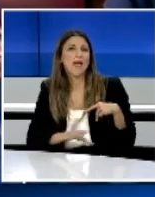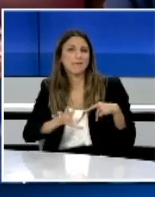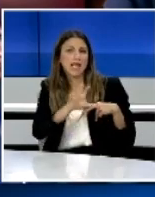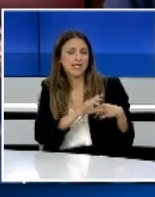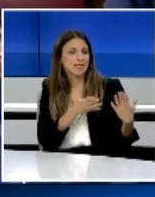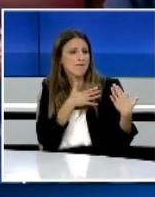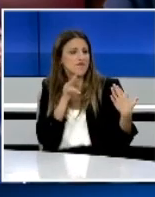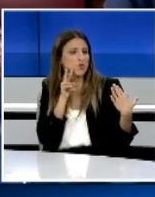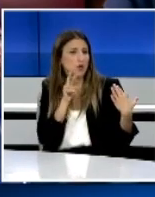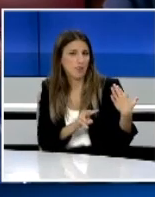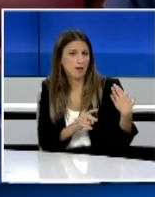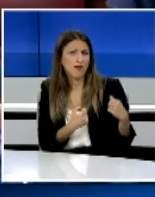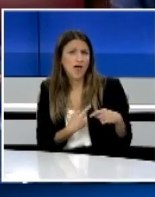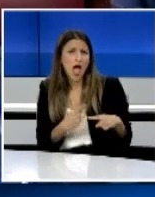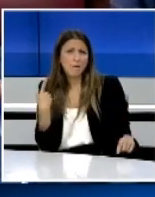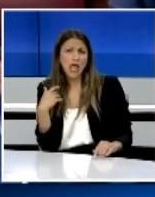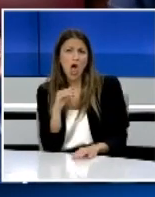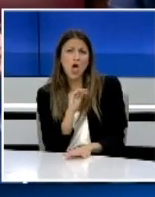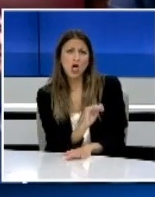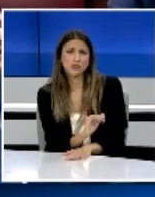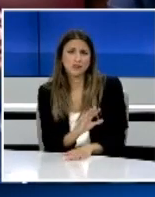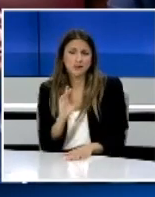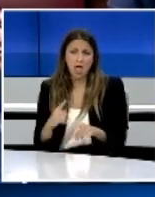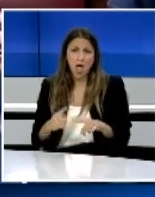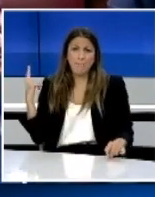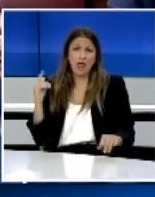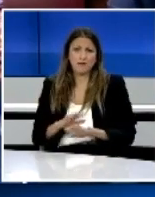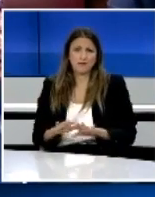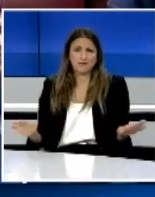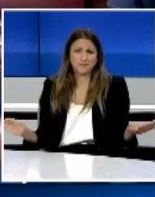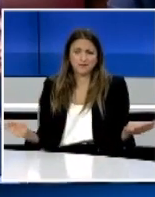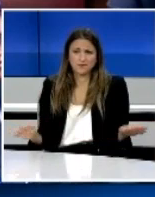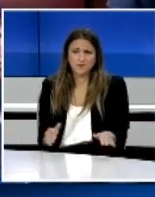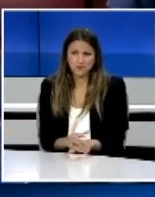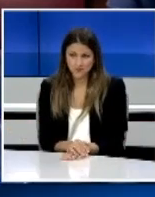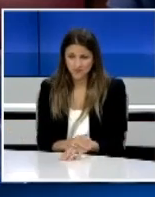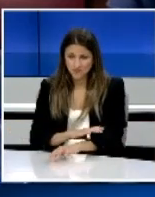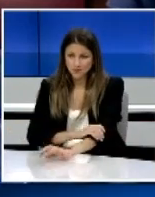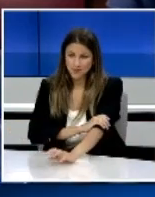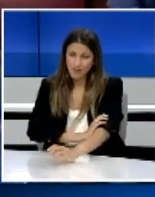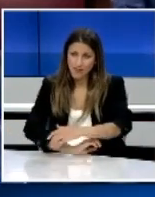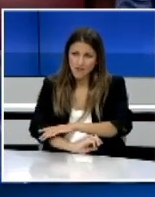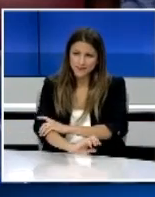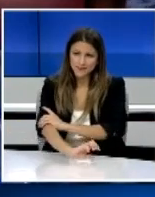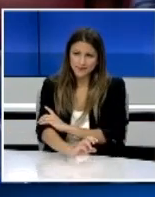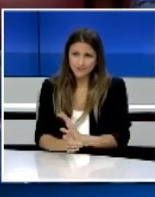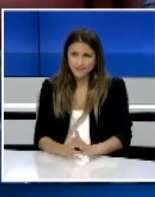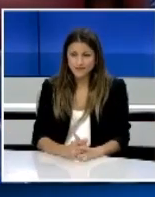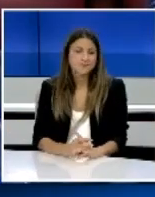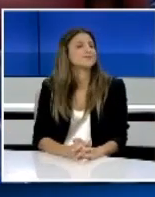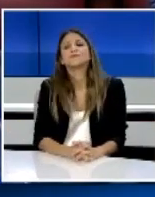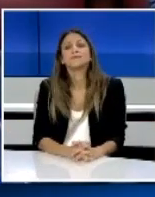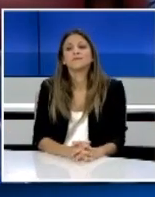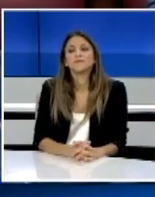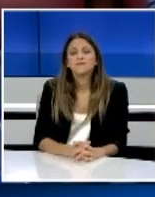έγραψε. Μια ερώτηση έκανα. Αφήστε τα αυτά τώρα. Αφήστε τα. Σας απάντησα. Και θα μπορούσε να απαντήσει με